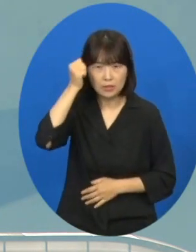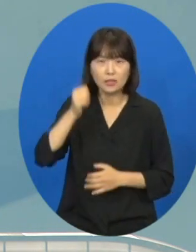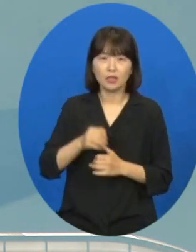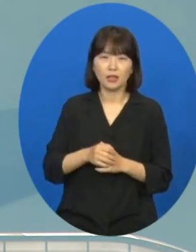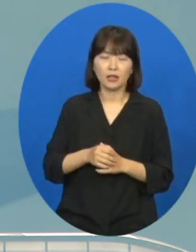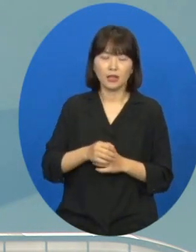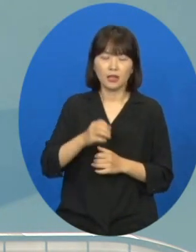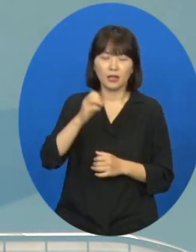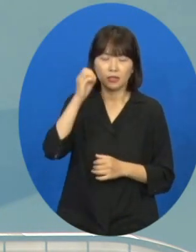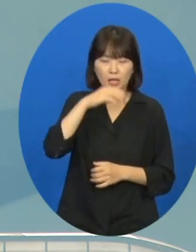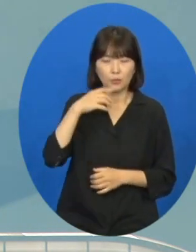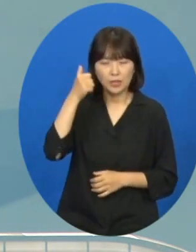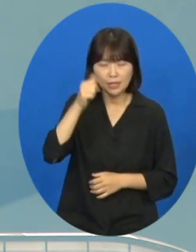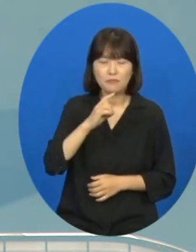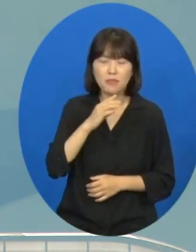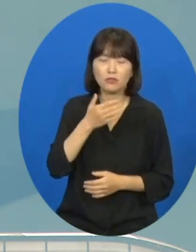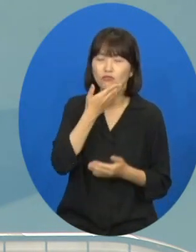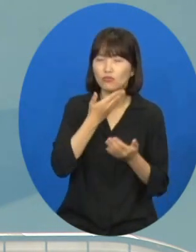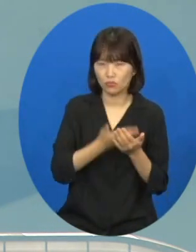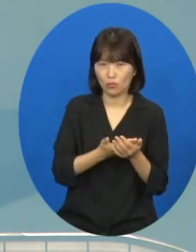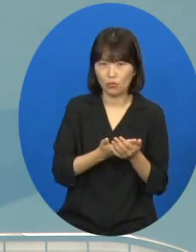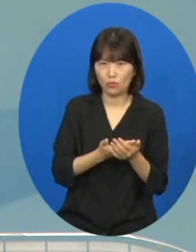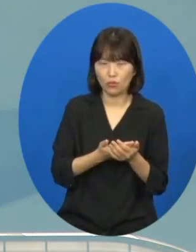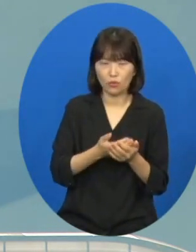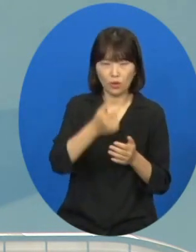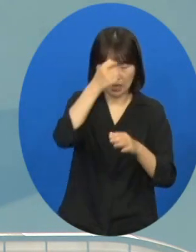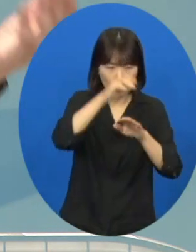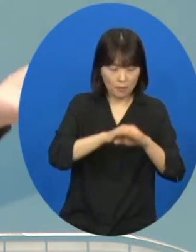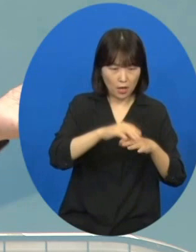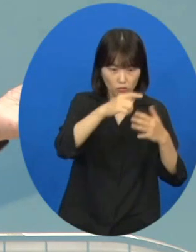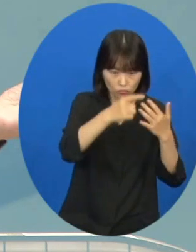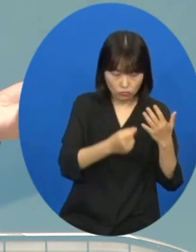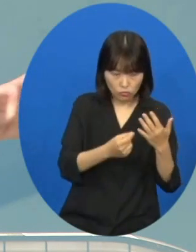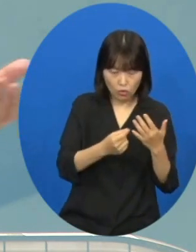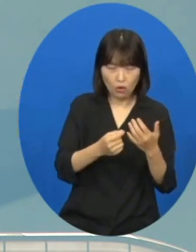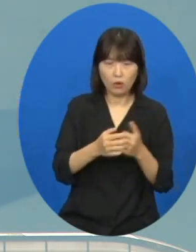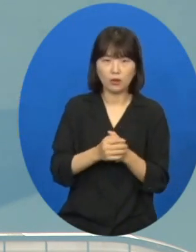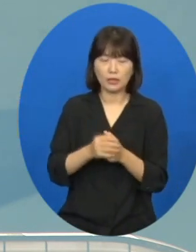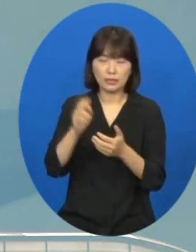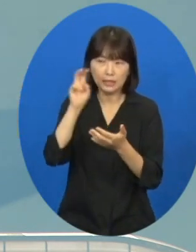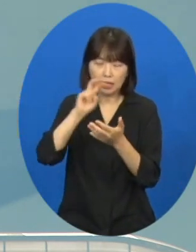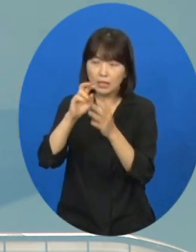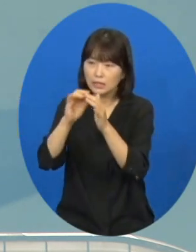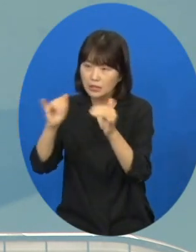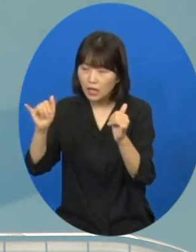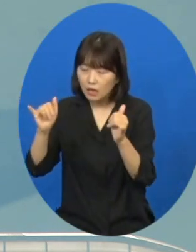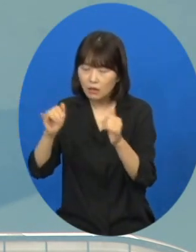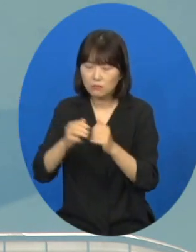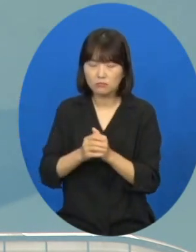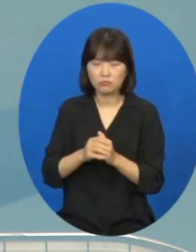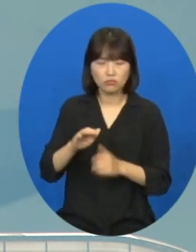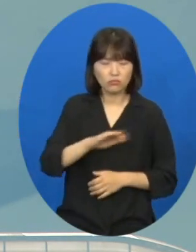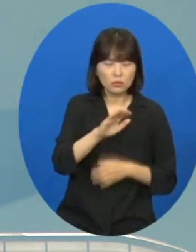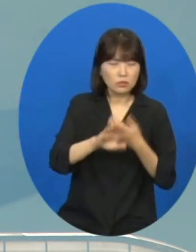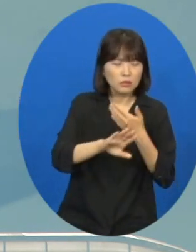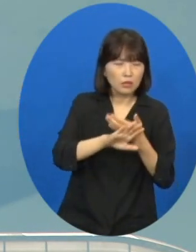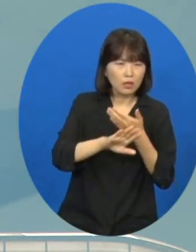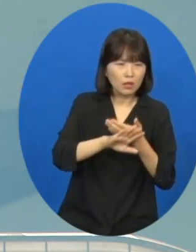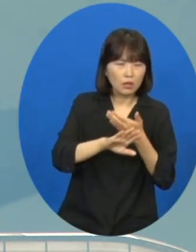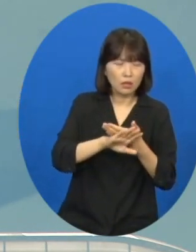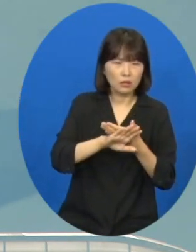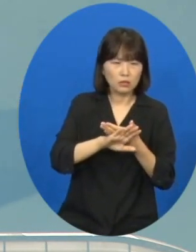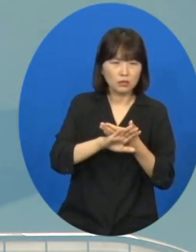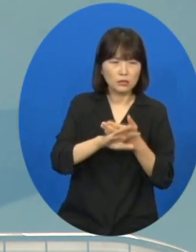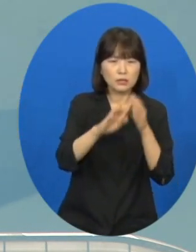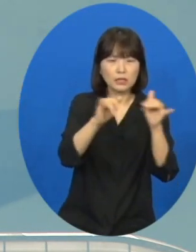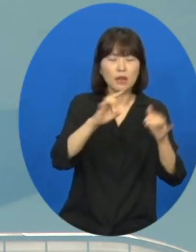중요한 거예요. 네. 예배 순서, 기도 순서, 찬양하는 분들 우리에게는 자꾸 사람이 더 크게 보이는 거예요.